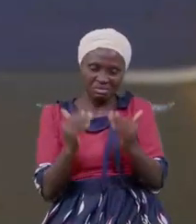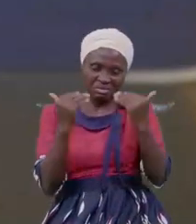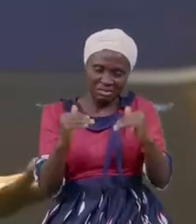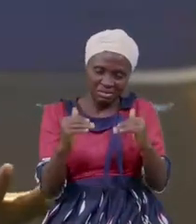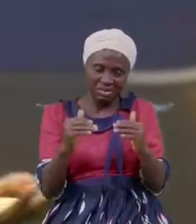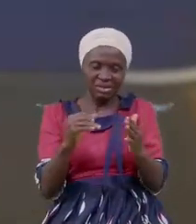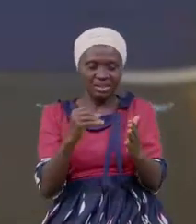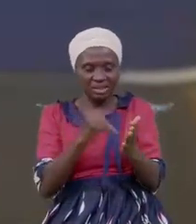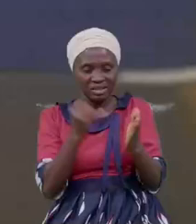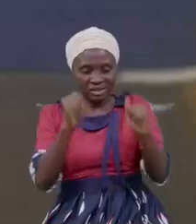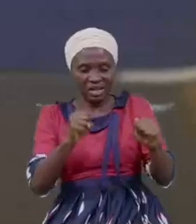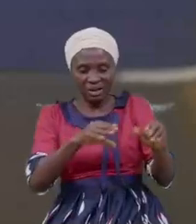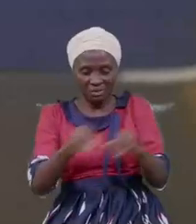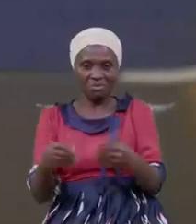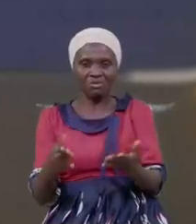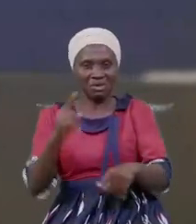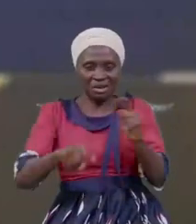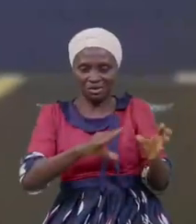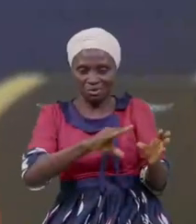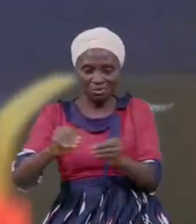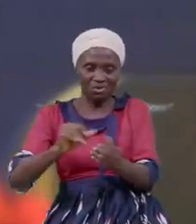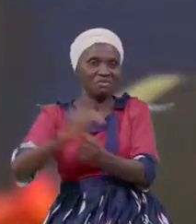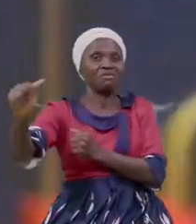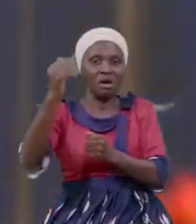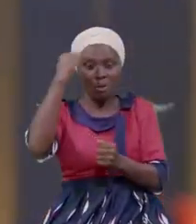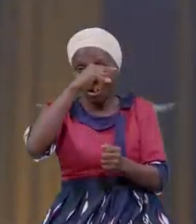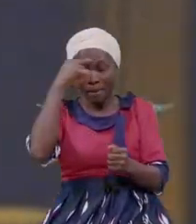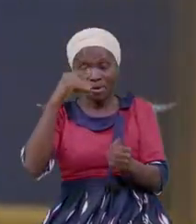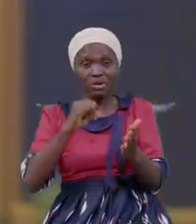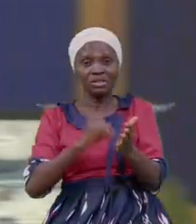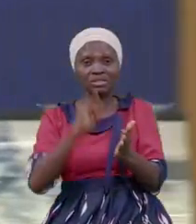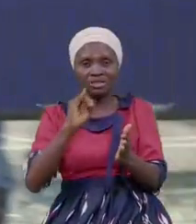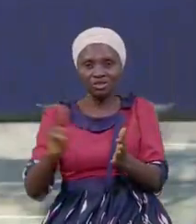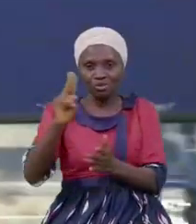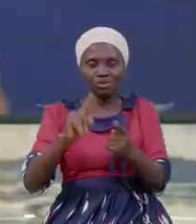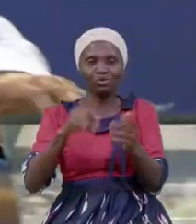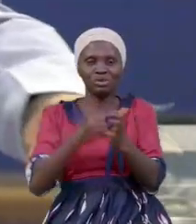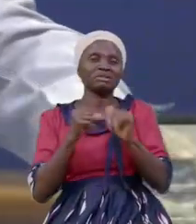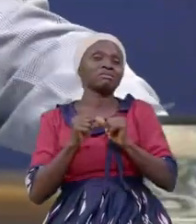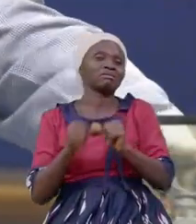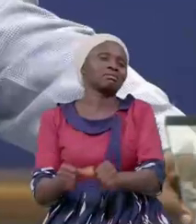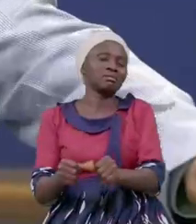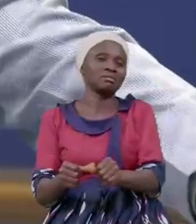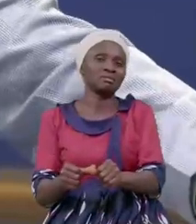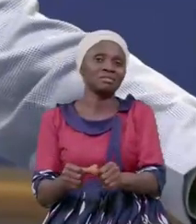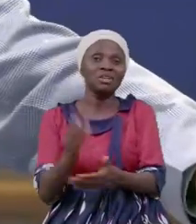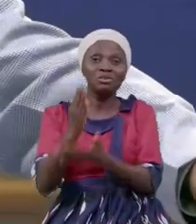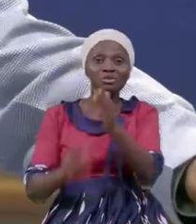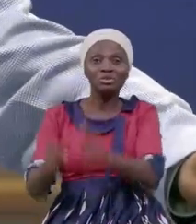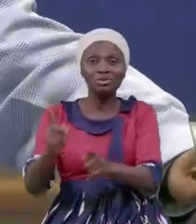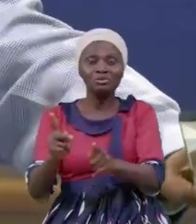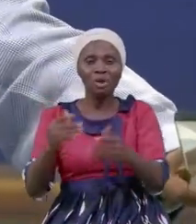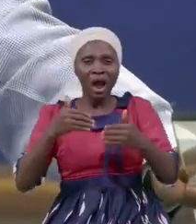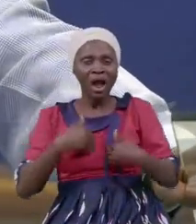gens leur disent ce que les gens les avertissent de ne pas faire ce que les gens les instruisent de ne pas faire ils ont donc une